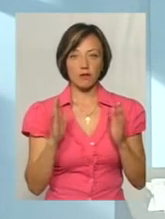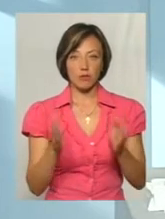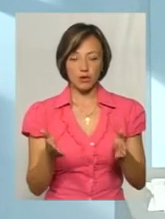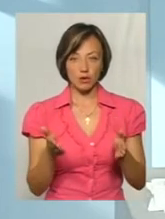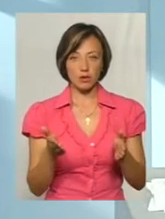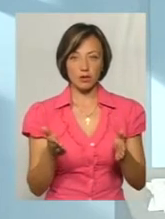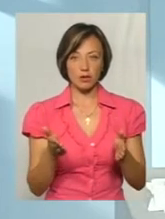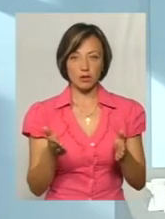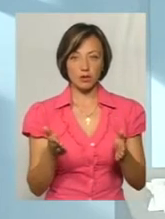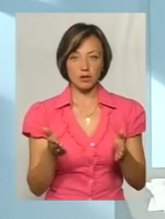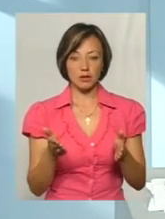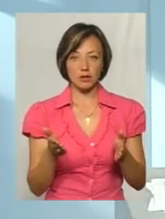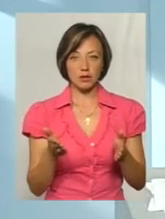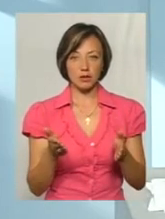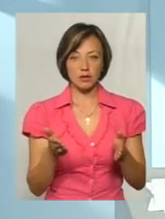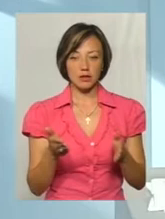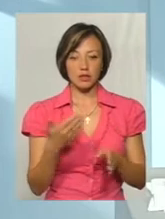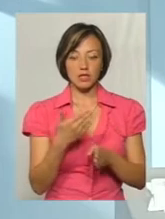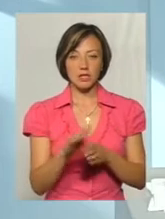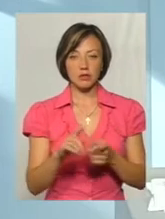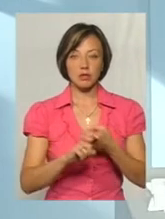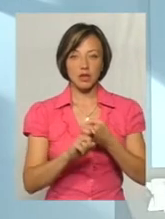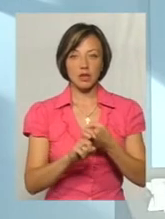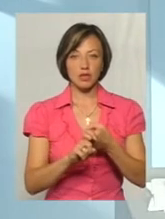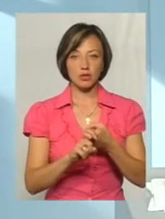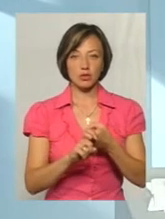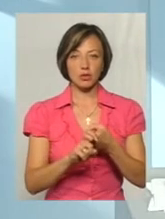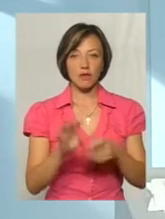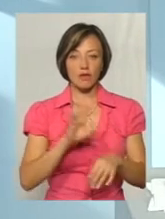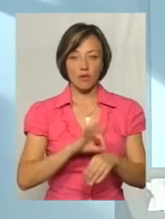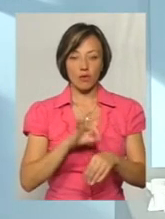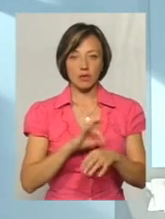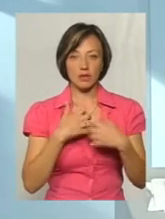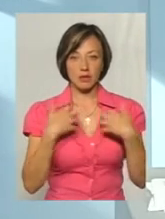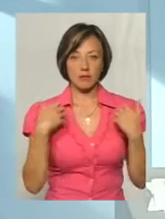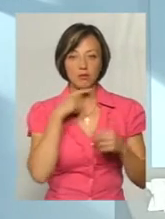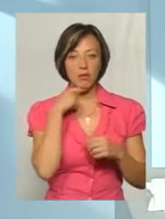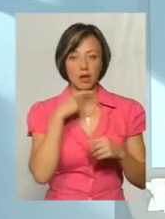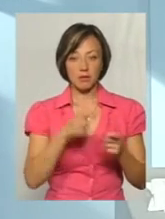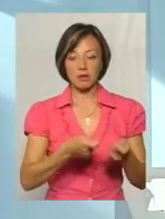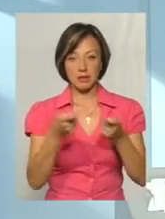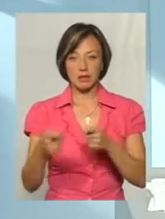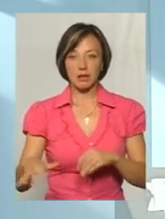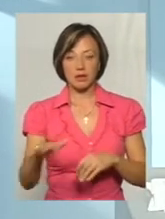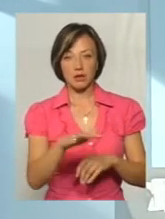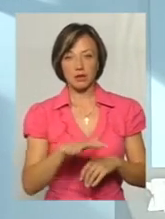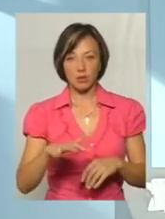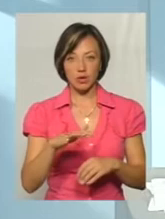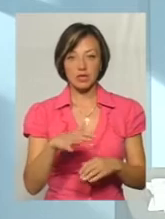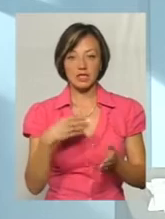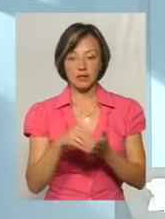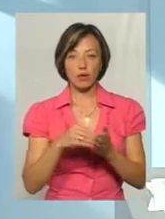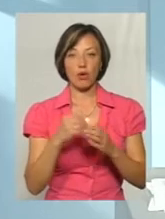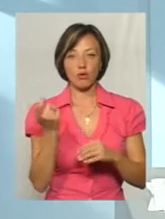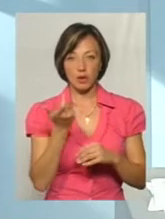нести кусок зараженого з хворої тварини м'яса і перенесе на територію свиного